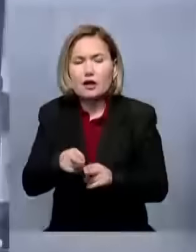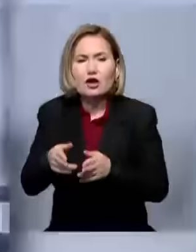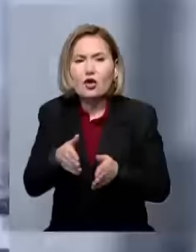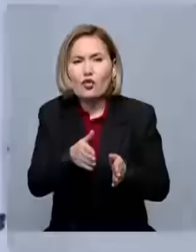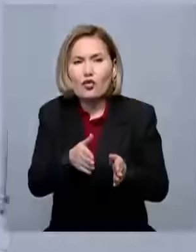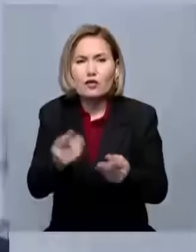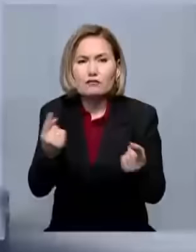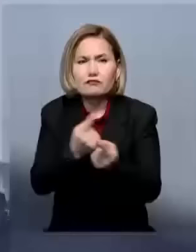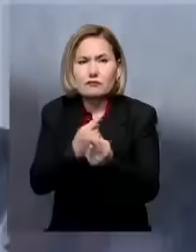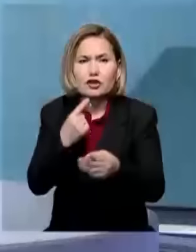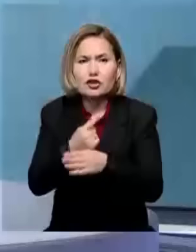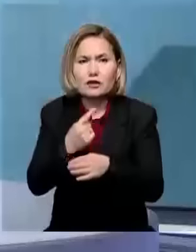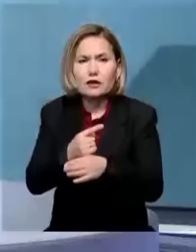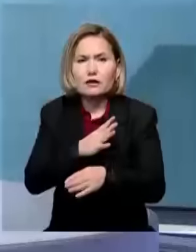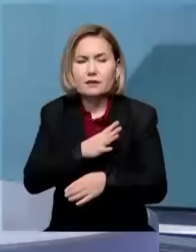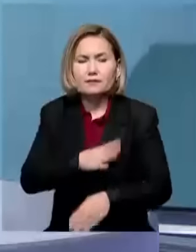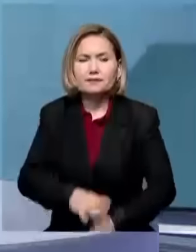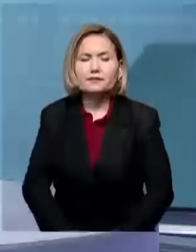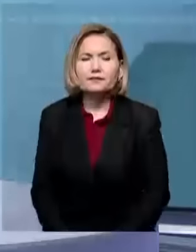шектелді.